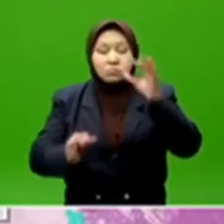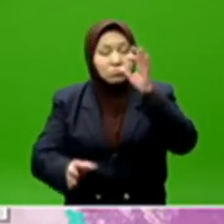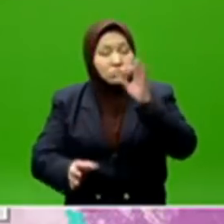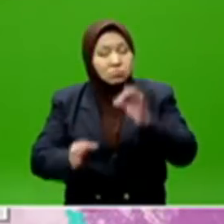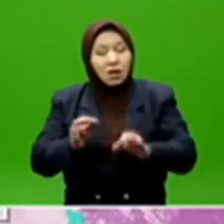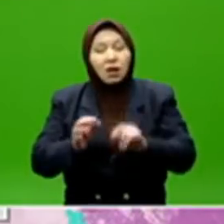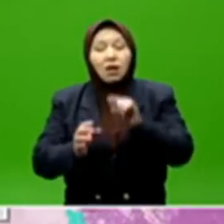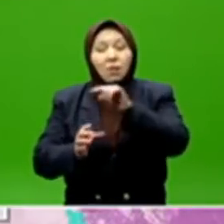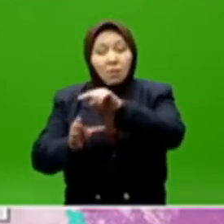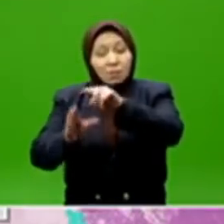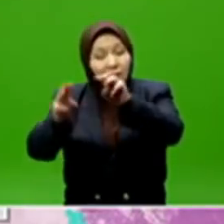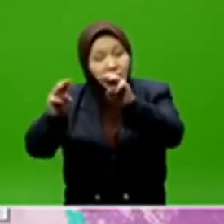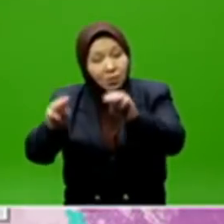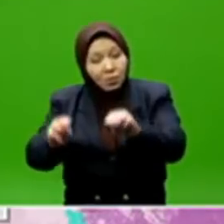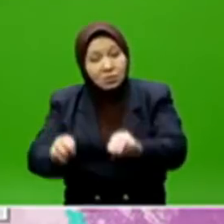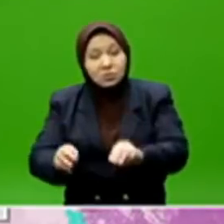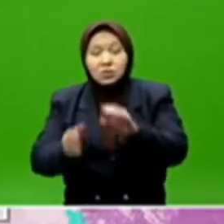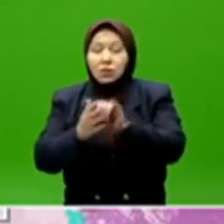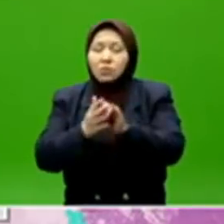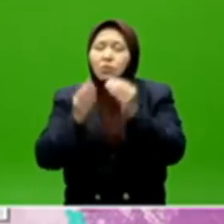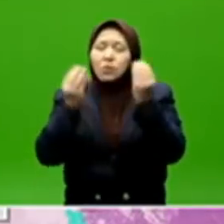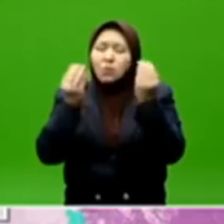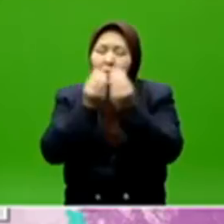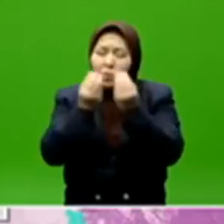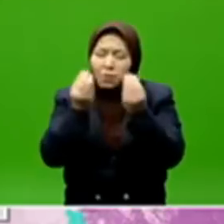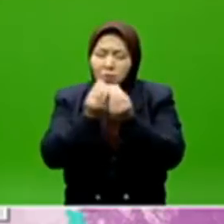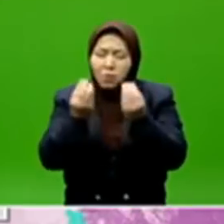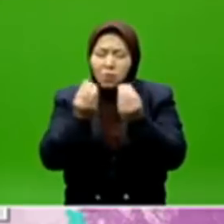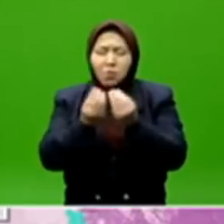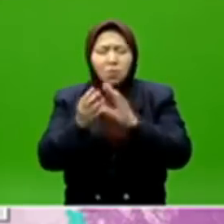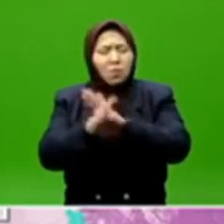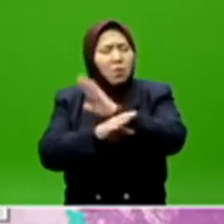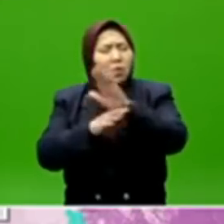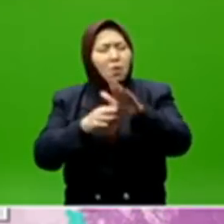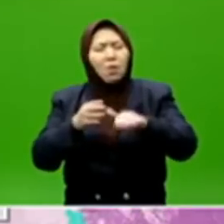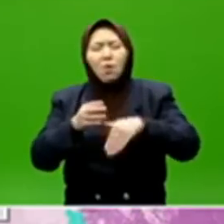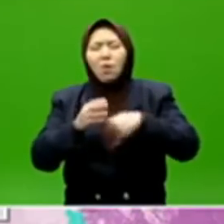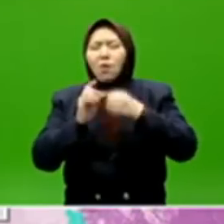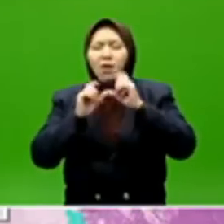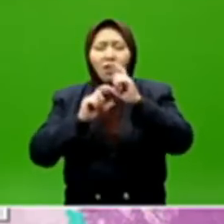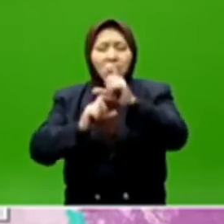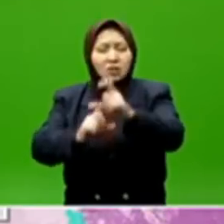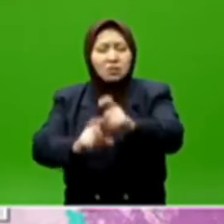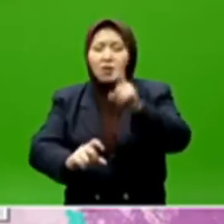وإن تعدوا نعمة الله لا